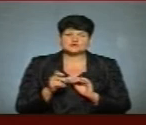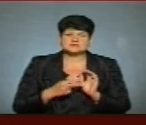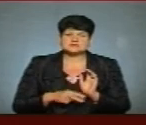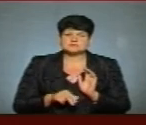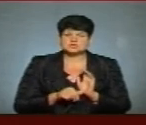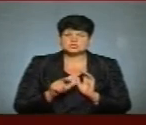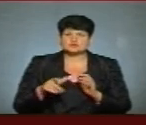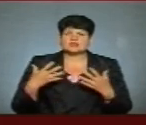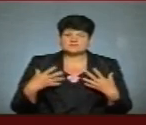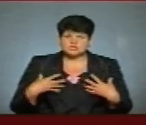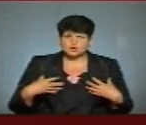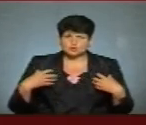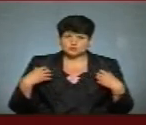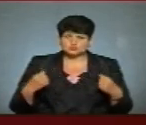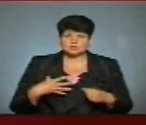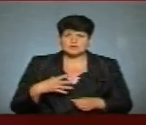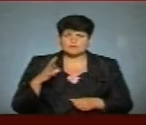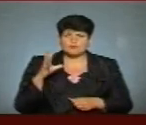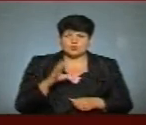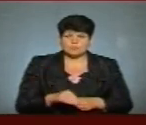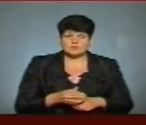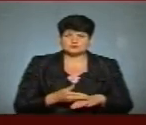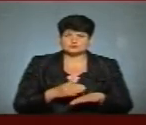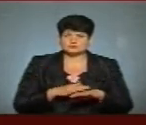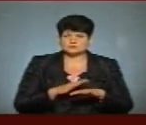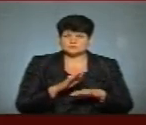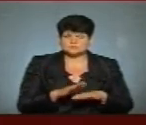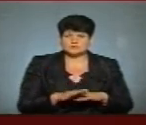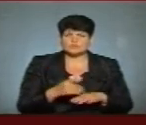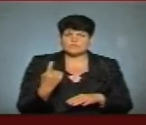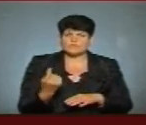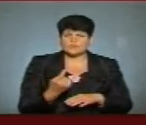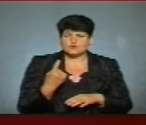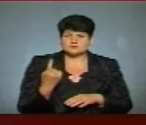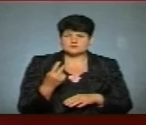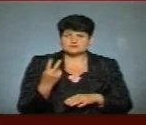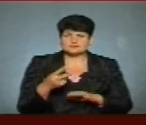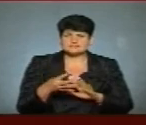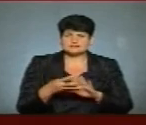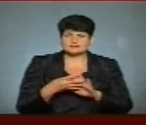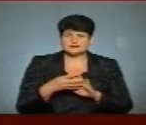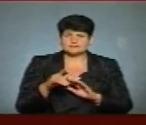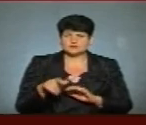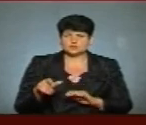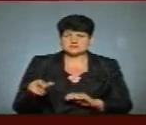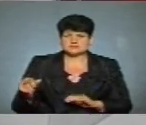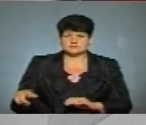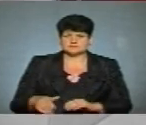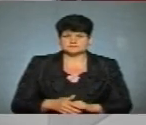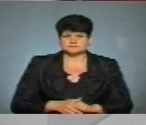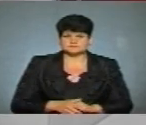1176 людей вже одужали, померли через ускладнення від коронавірусу в області 29 осіб.